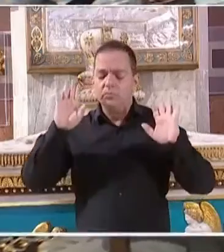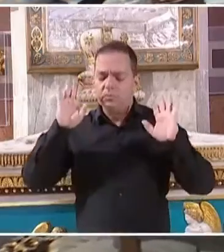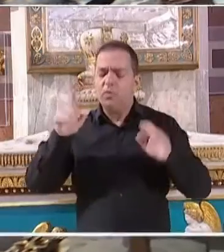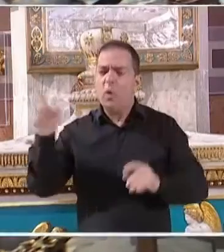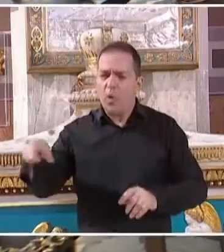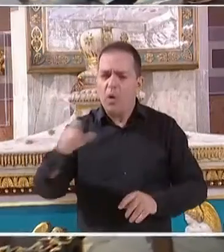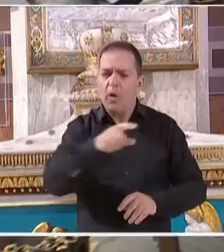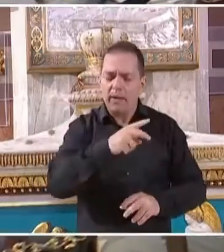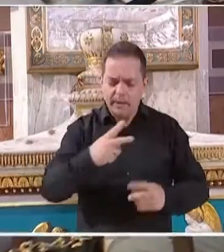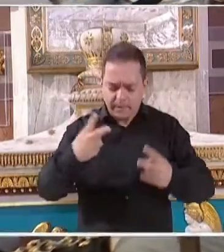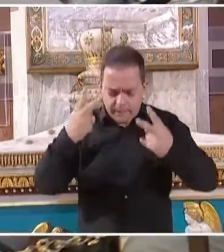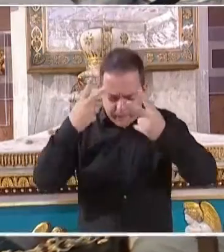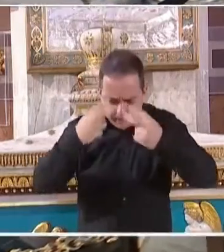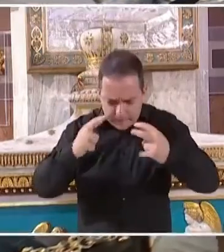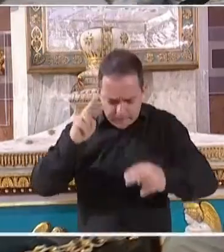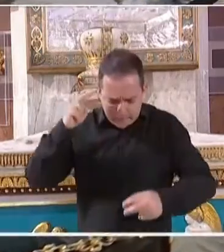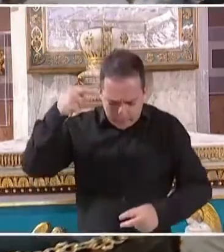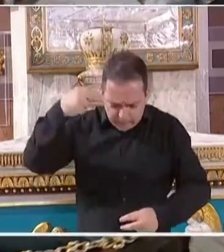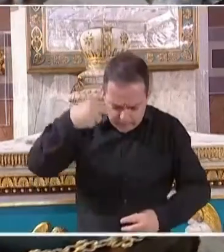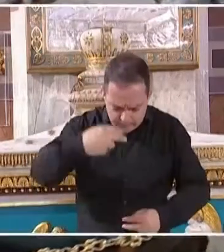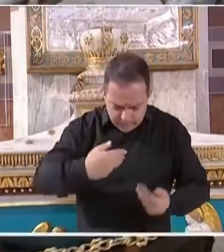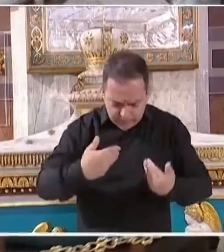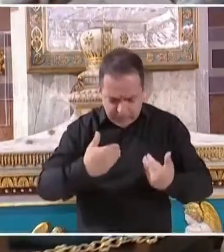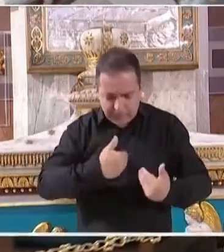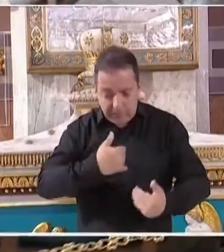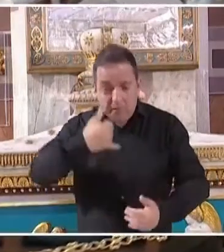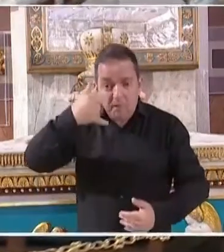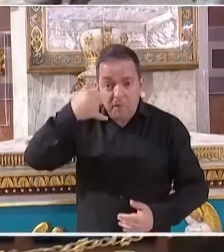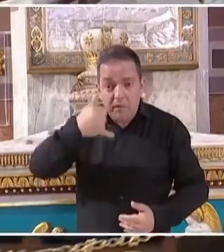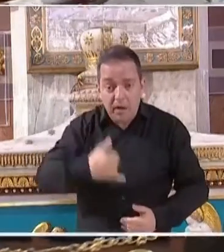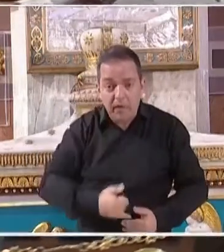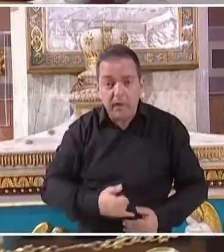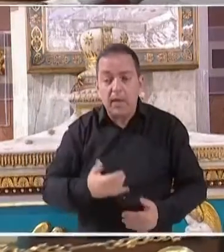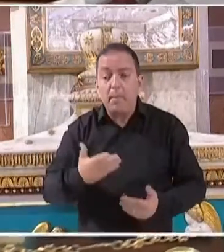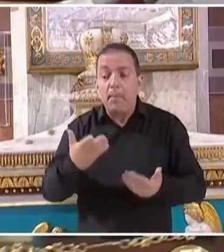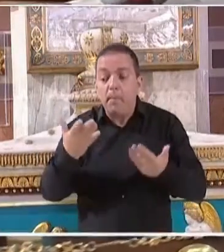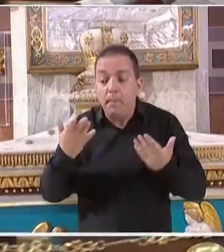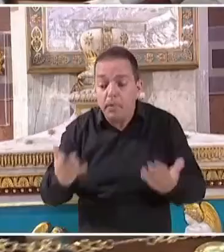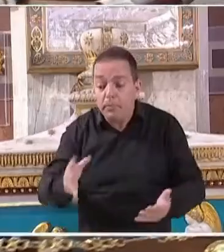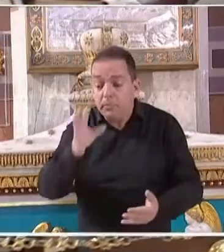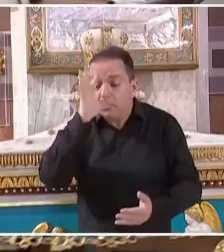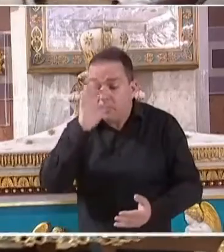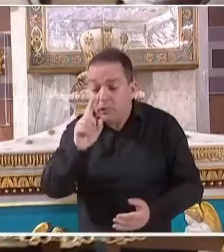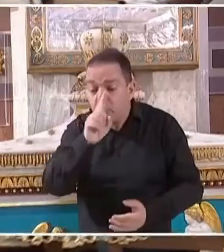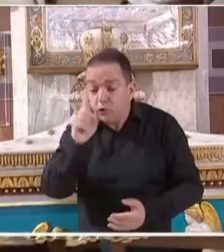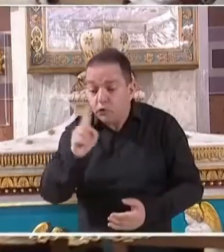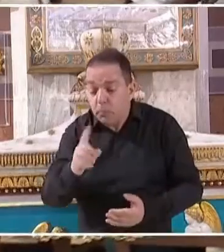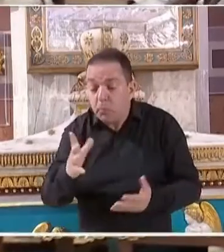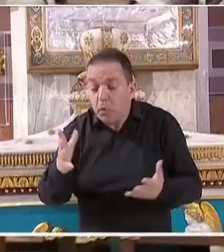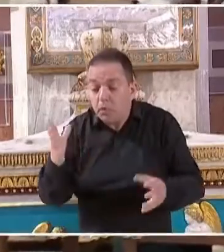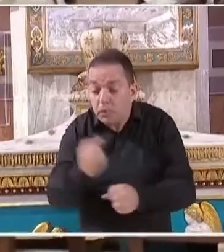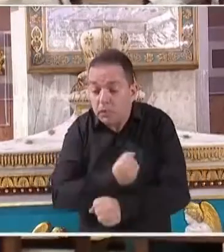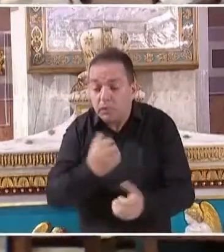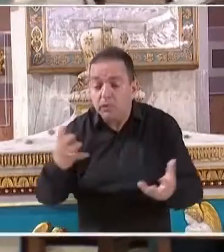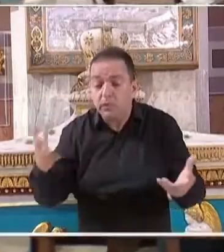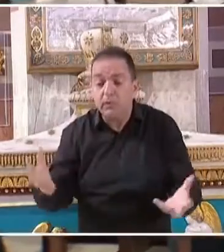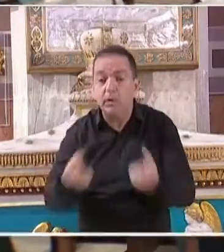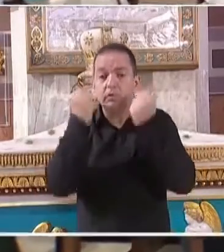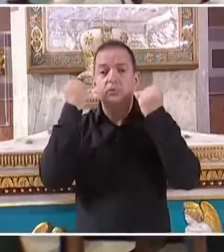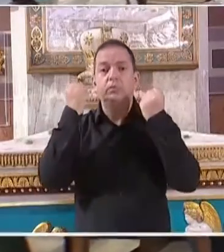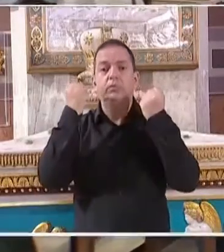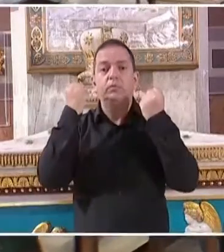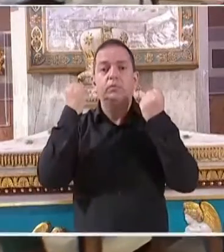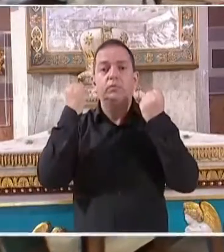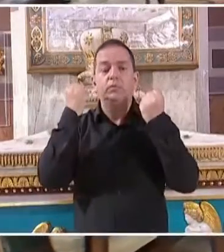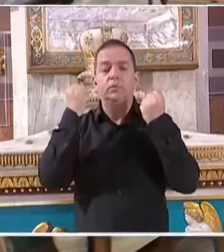καρδιάς του αυτήν ακριβώς την αληθινή ζωή και σωτηρία, και χρειάζεται